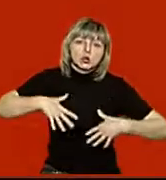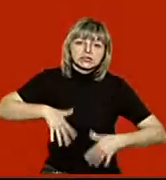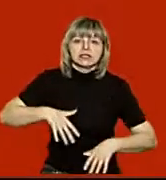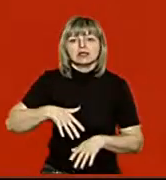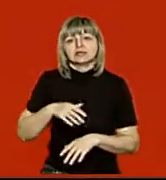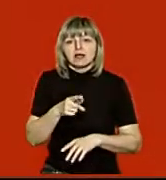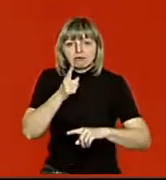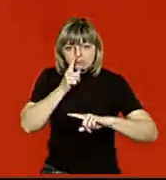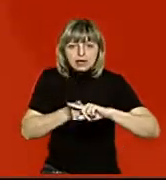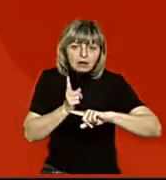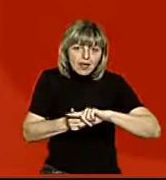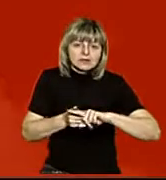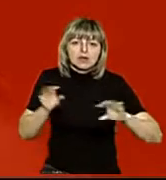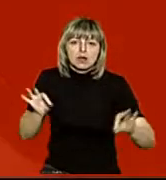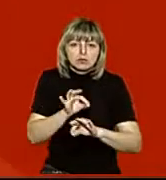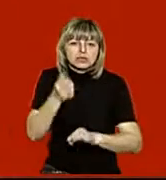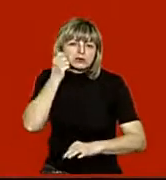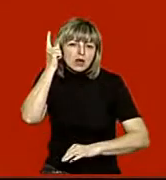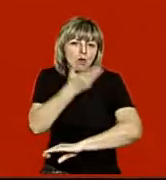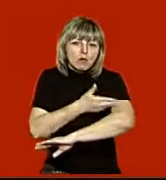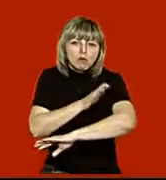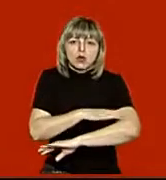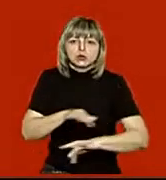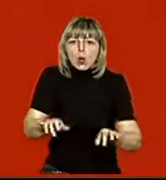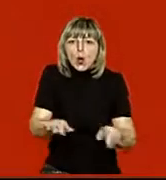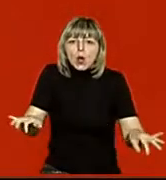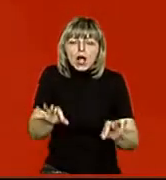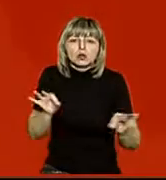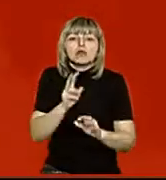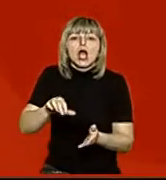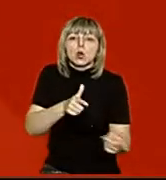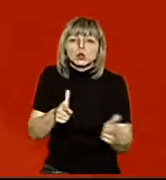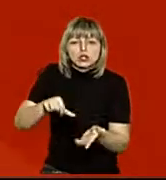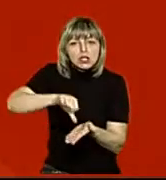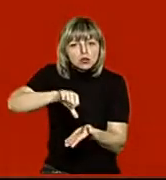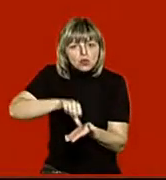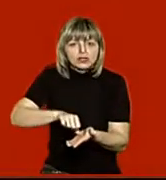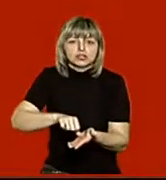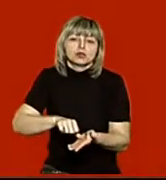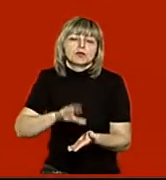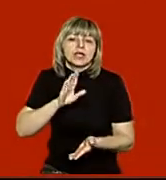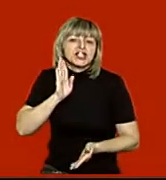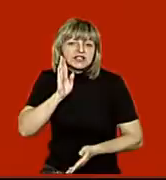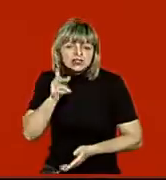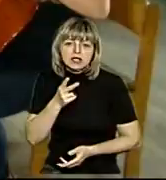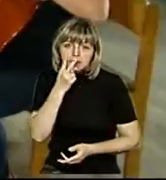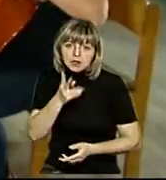наспіви, старовинну польську органну музику. Як готуються до виступу її учасниці, бачили наші кореспонденти.